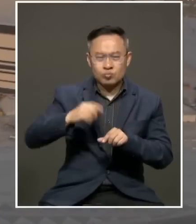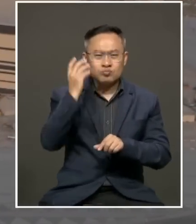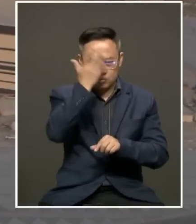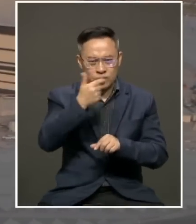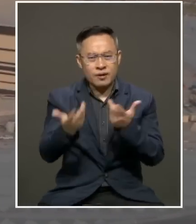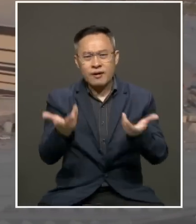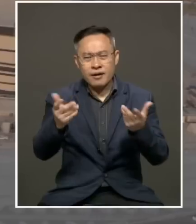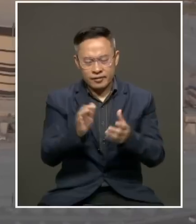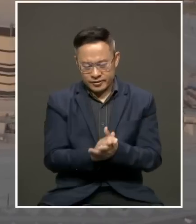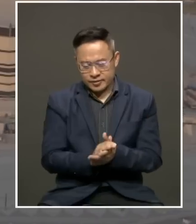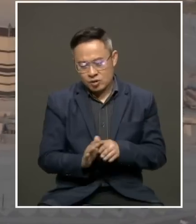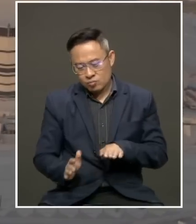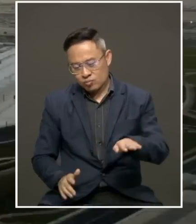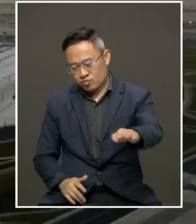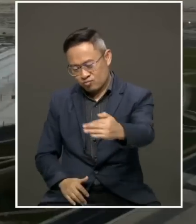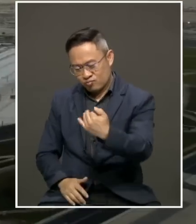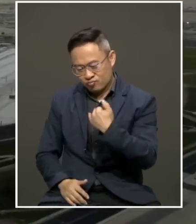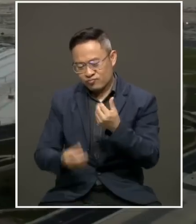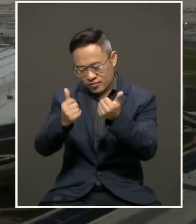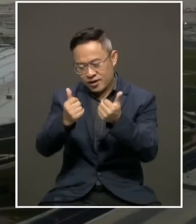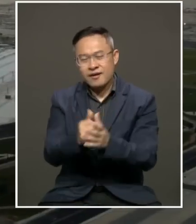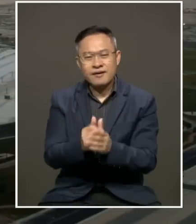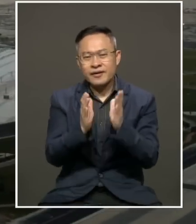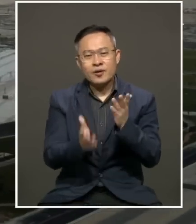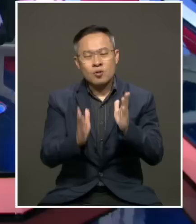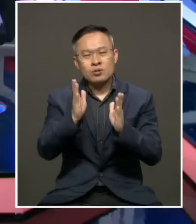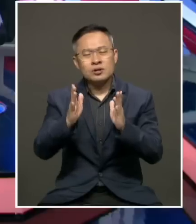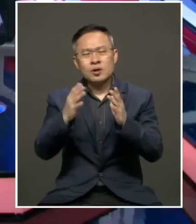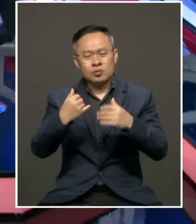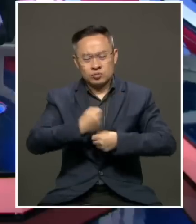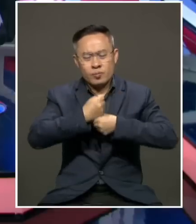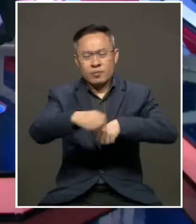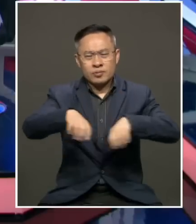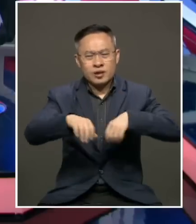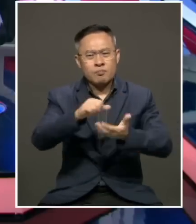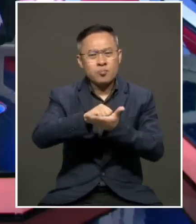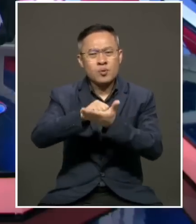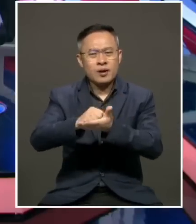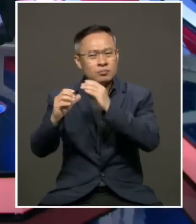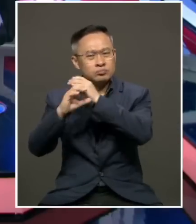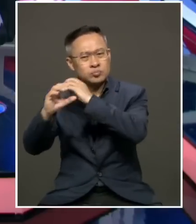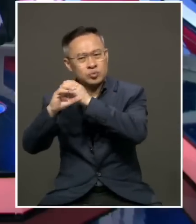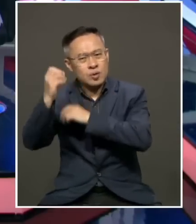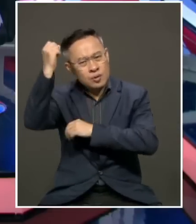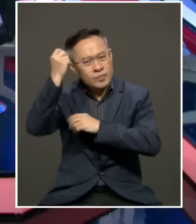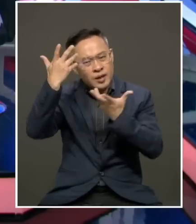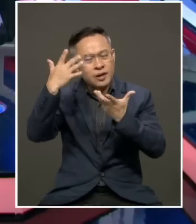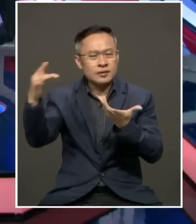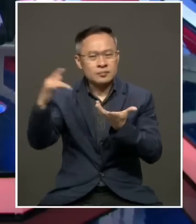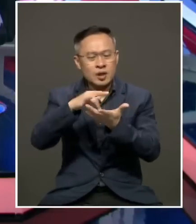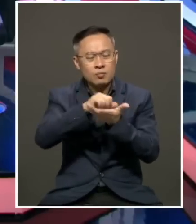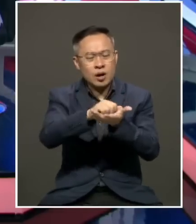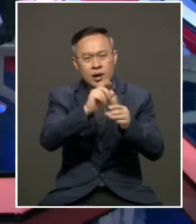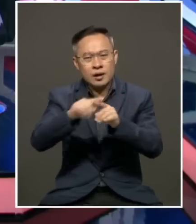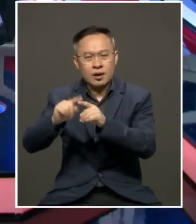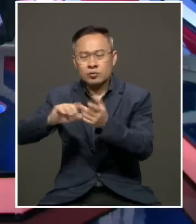น่าจะสะดวกสบายในเรื่องของการเดินทางนะคะแล้วก็ดูเหมือนว่าเจ้าเองเนี่ยเตรียมที่จะรองรับนะคะไม่ว่าจะเป็นนักเดินทางหรือใคร